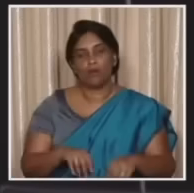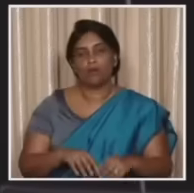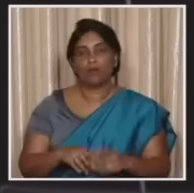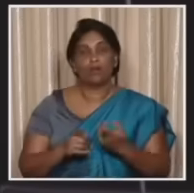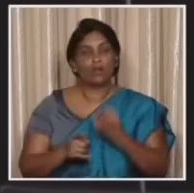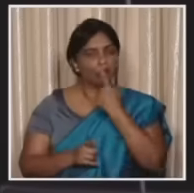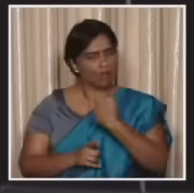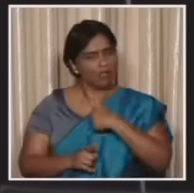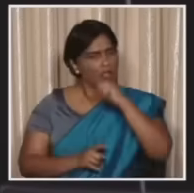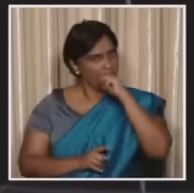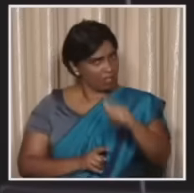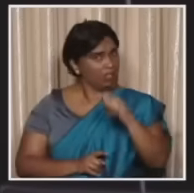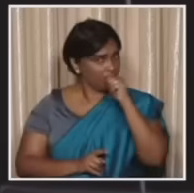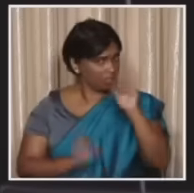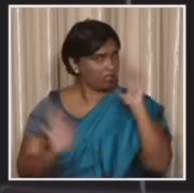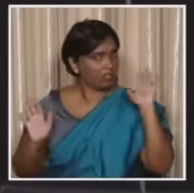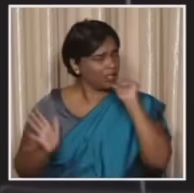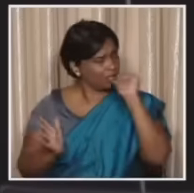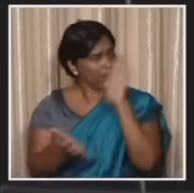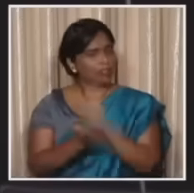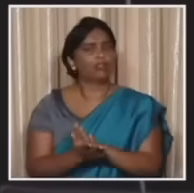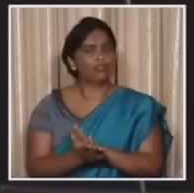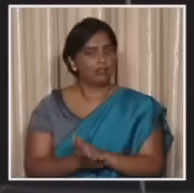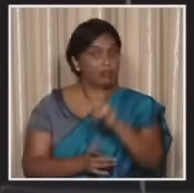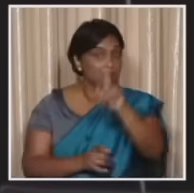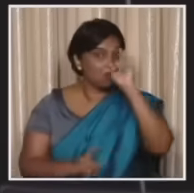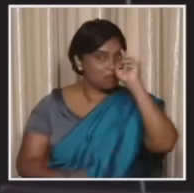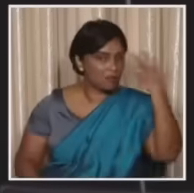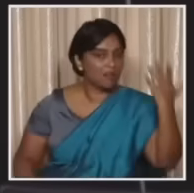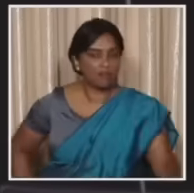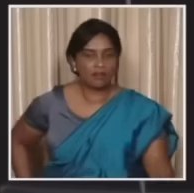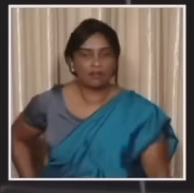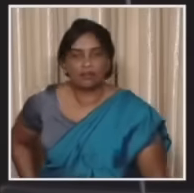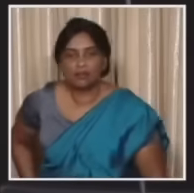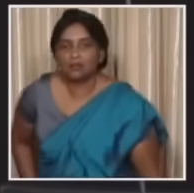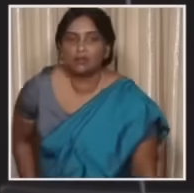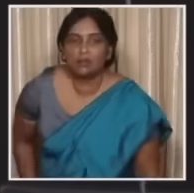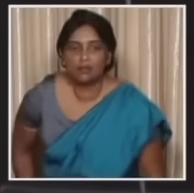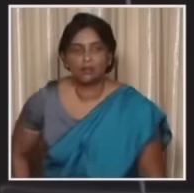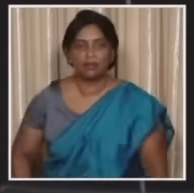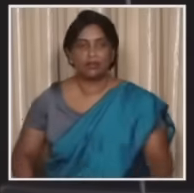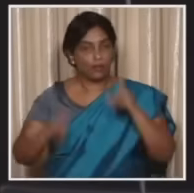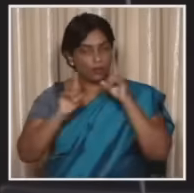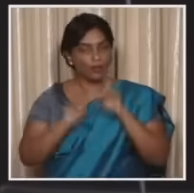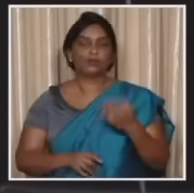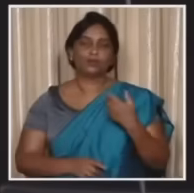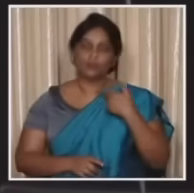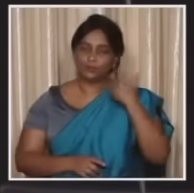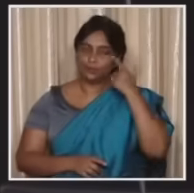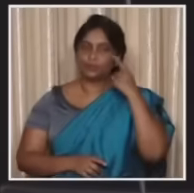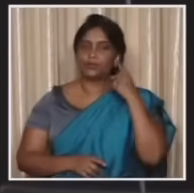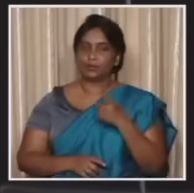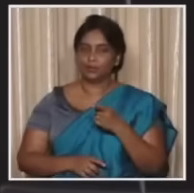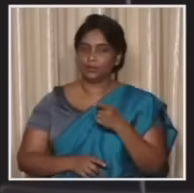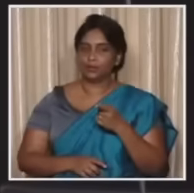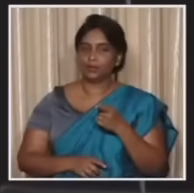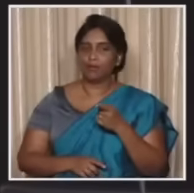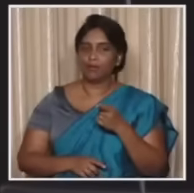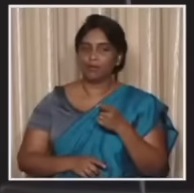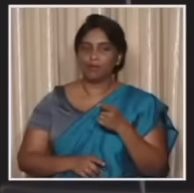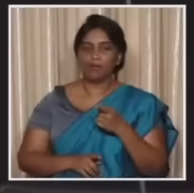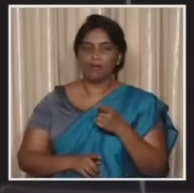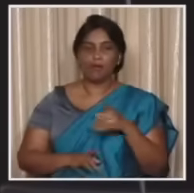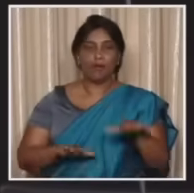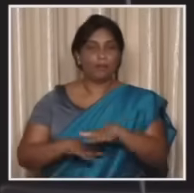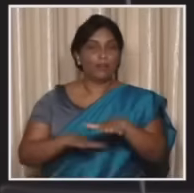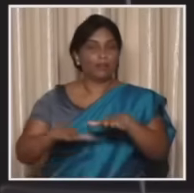ඔන්න ඕමයි කරේ මේ ඇත්තේ. සාති ගැත්ත මේ ඔබතුමාල නොදන්නේවා. හරිද? ඉතින් ඒ නිසා මං දන්නවා දැන් අර මේ